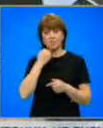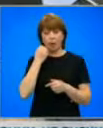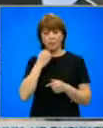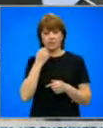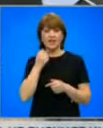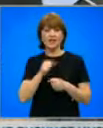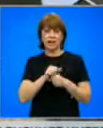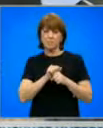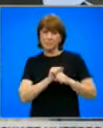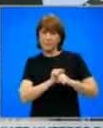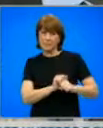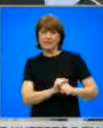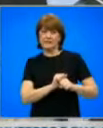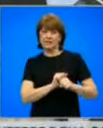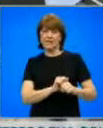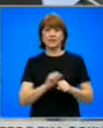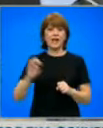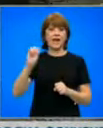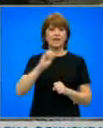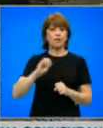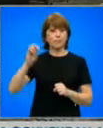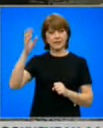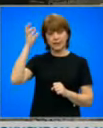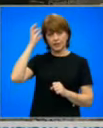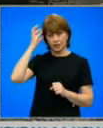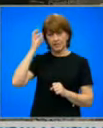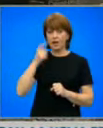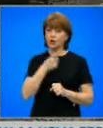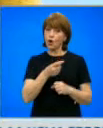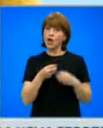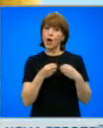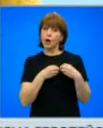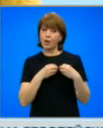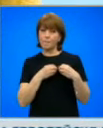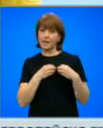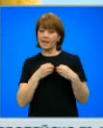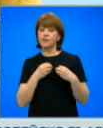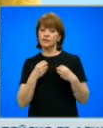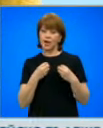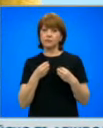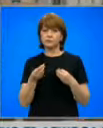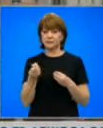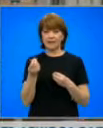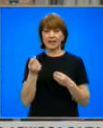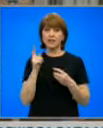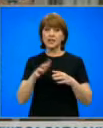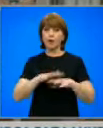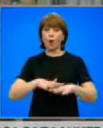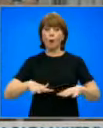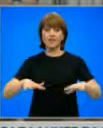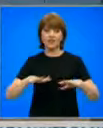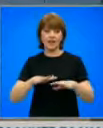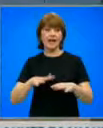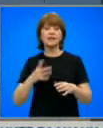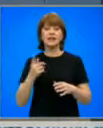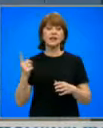да притисне, европейските страни. Кирил Петков е убеден, че едино с повладяването на цените на тока и газа са единственият